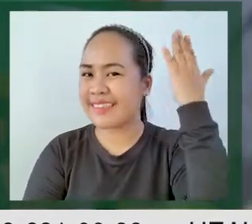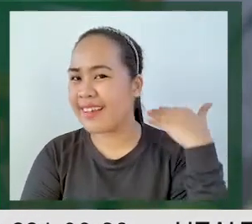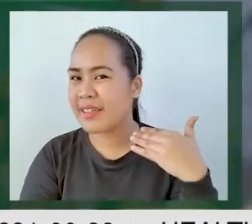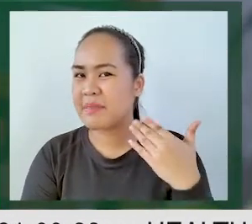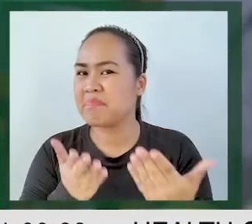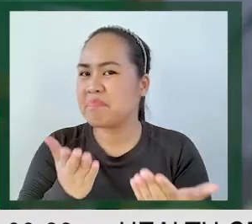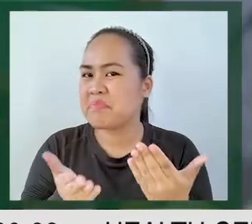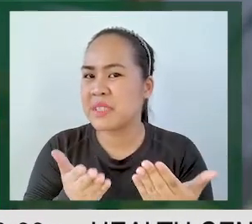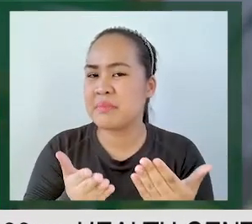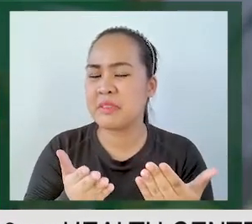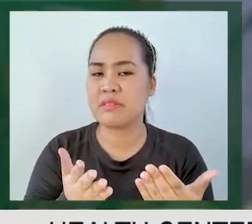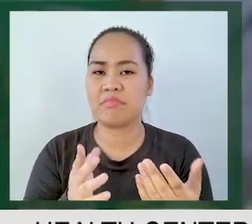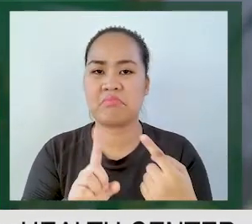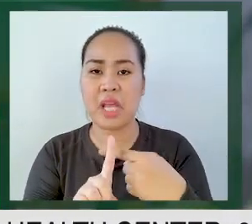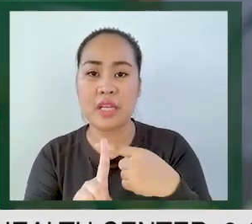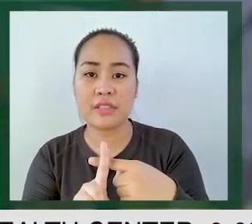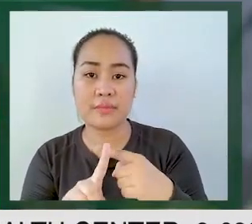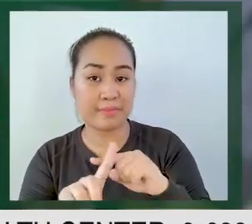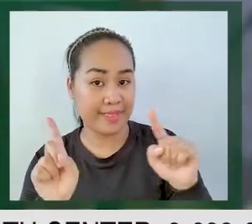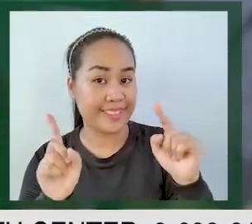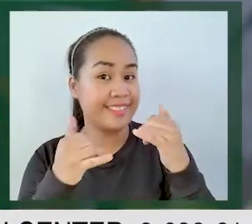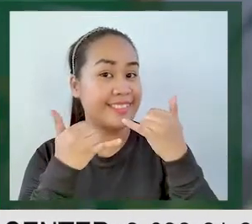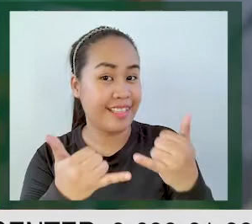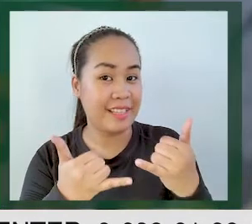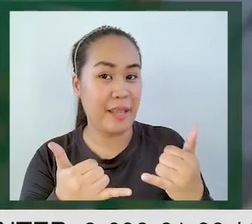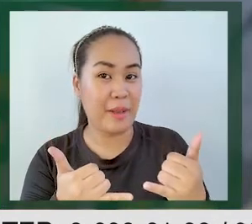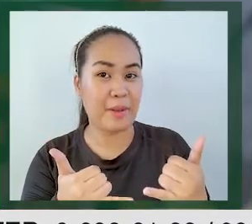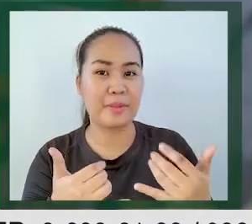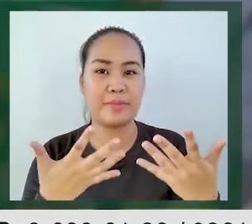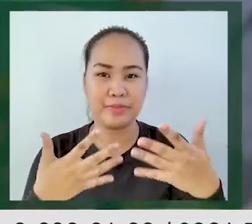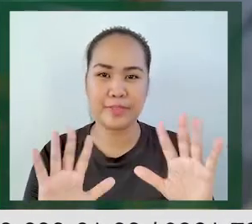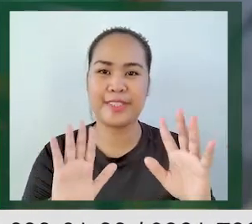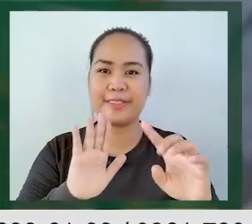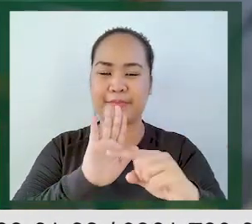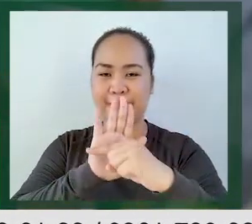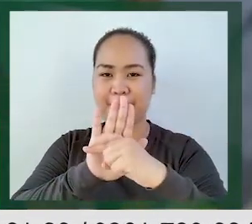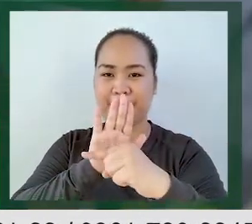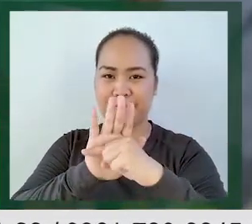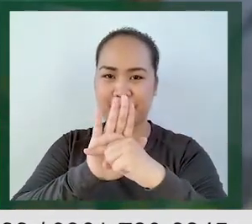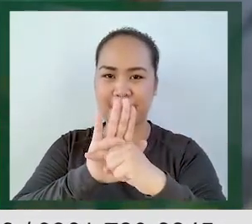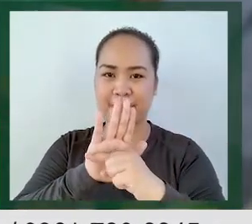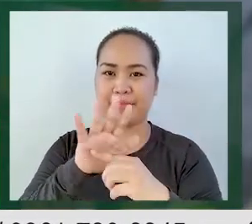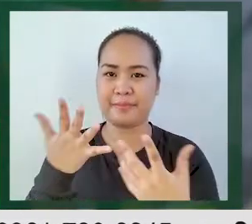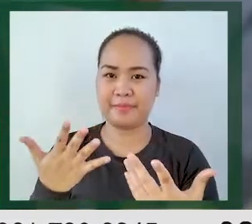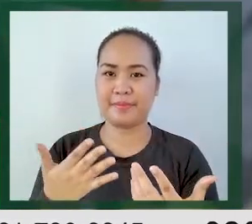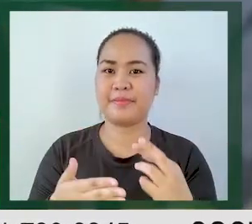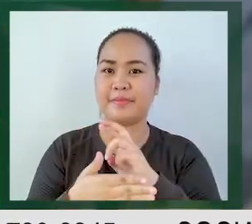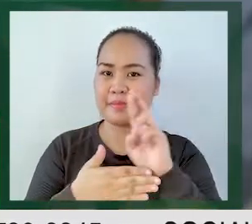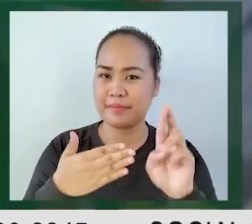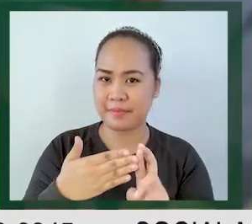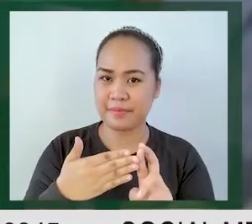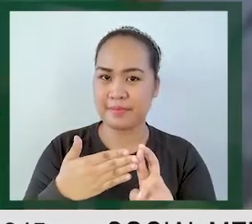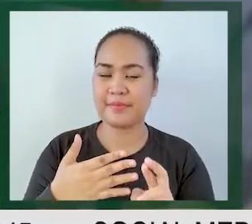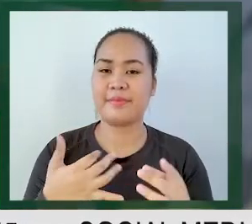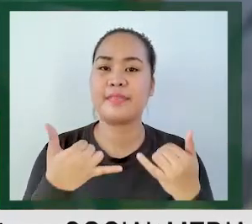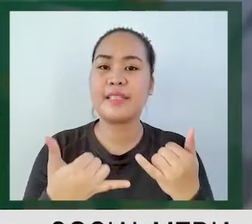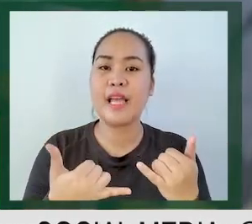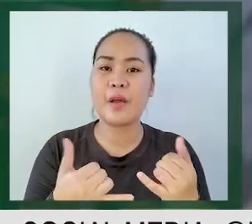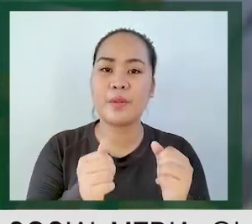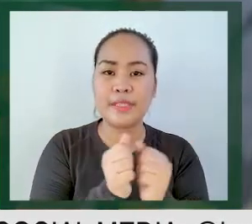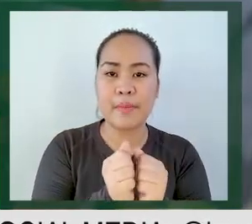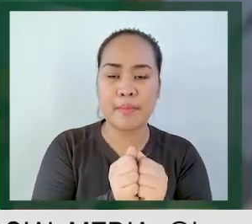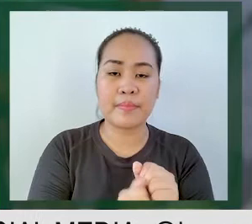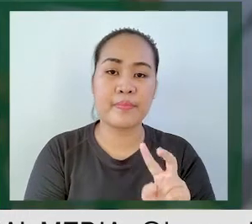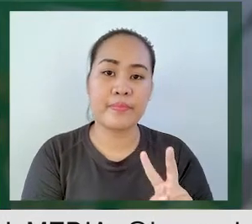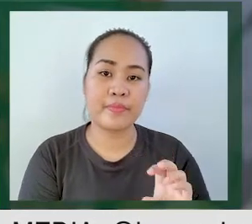mga tahanan. So we have assigned a vehicle, no, dedicated vehicle na po to, to pick up yung